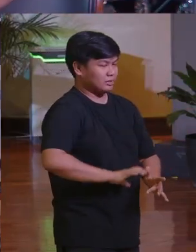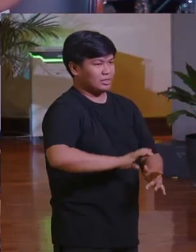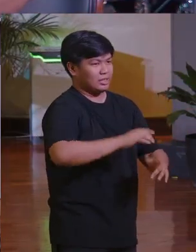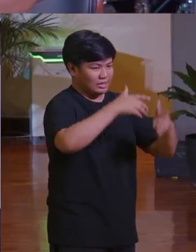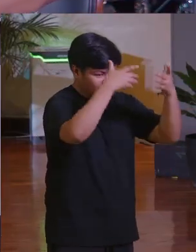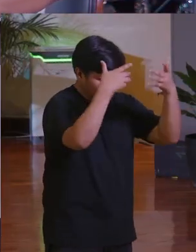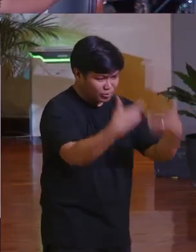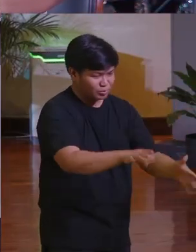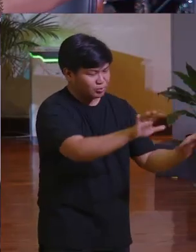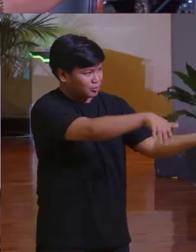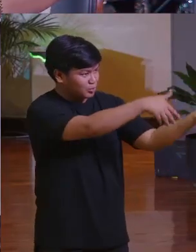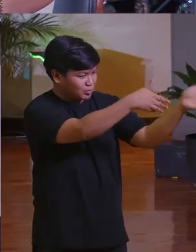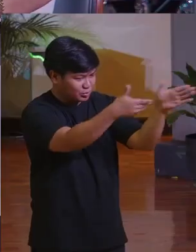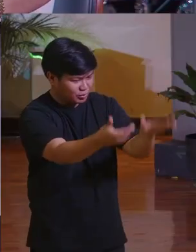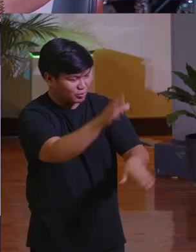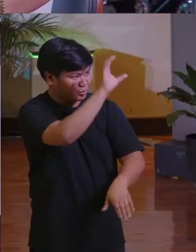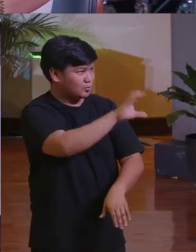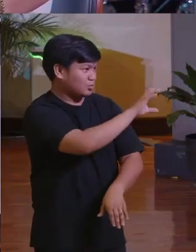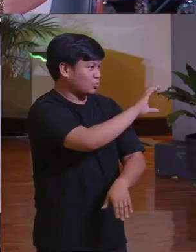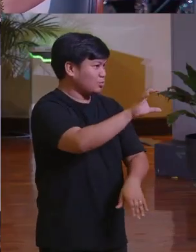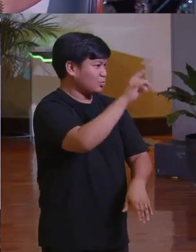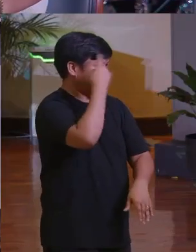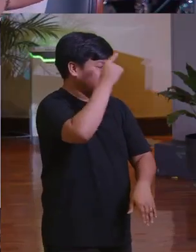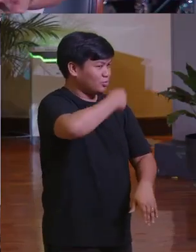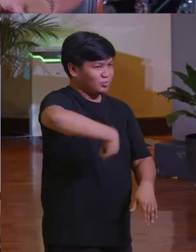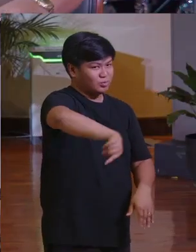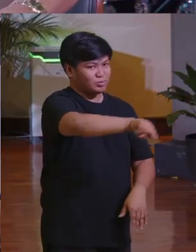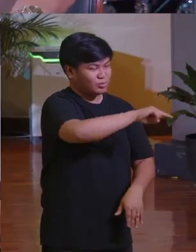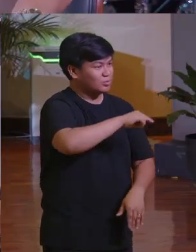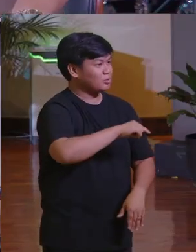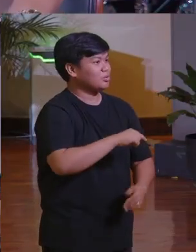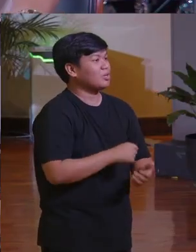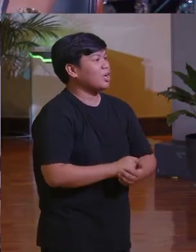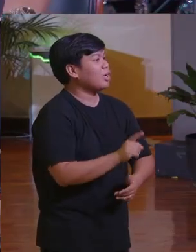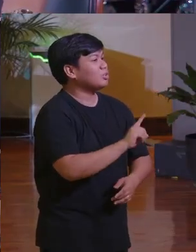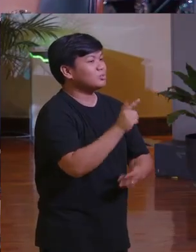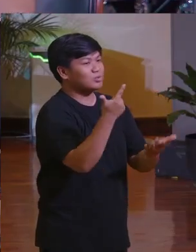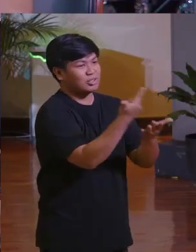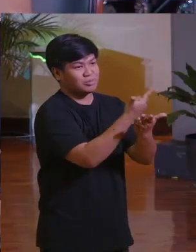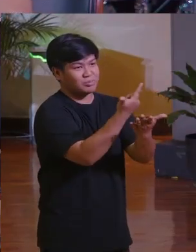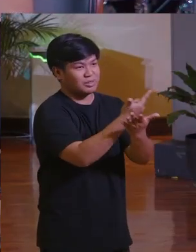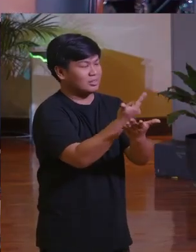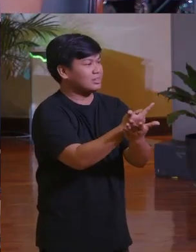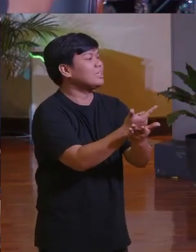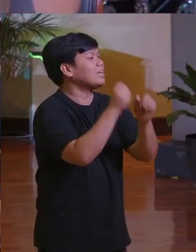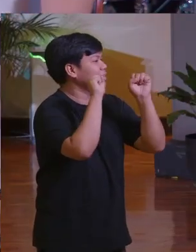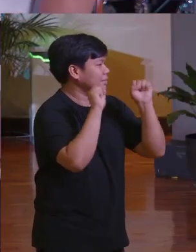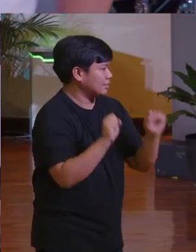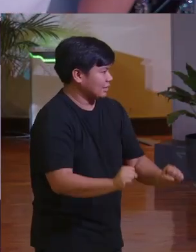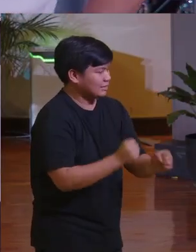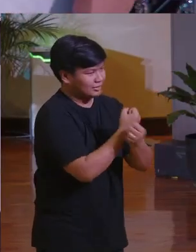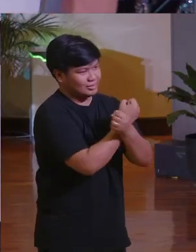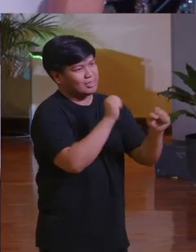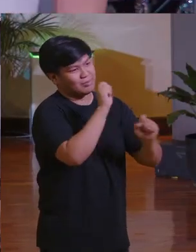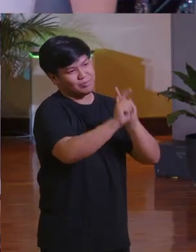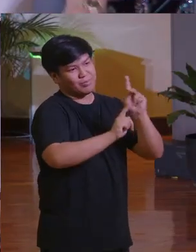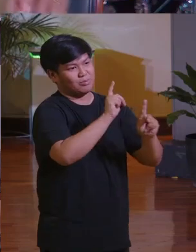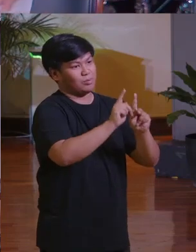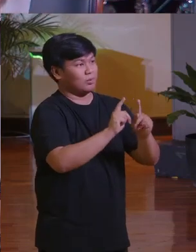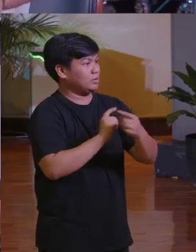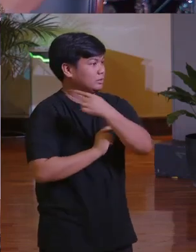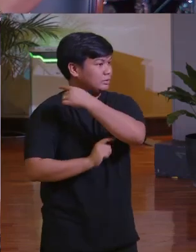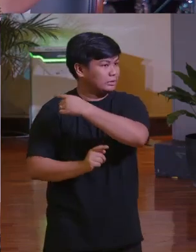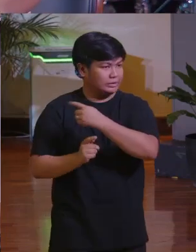natapos na niyang gawain para sa atin. Yung gospel na yon. Kaya, di ba, madalas ko kayong himukin